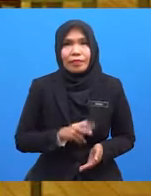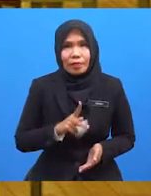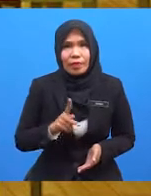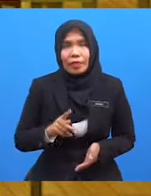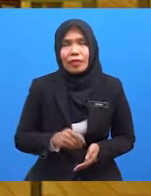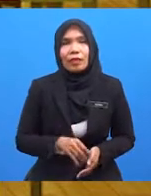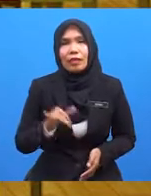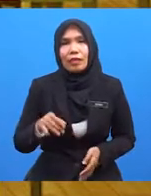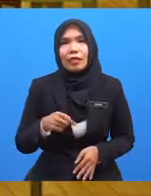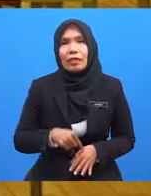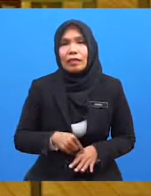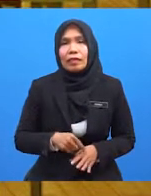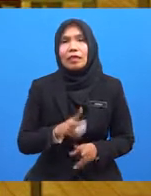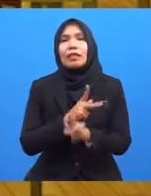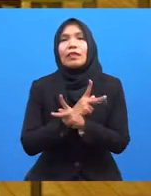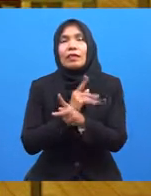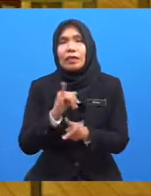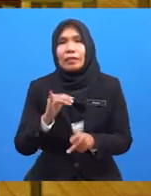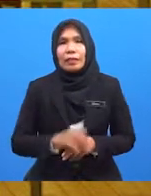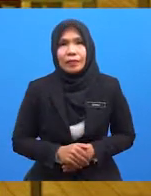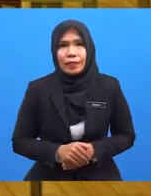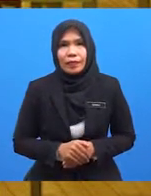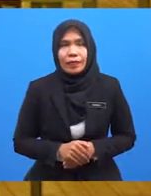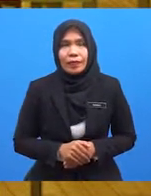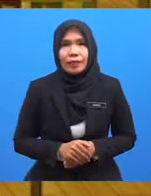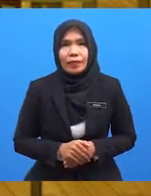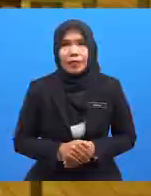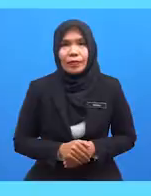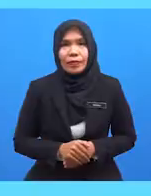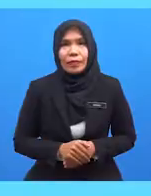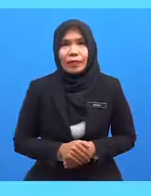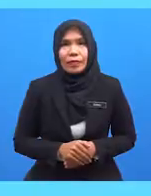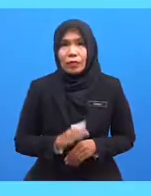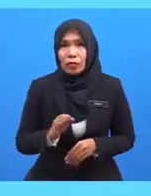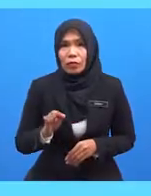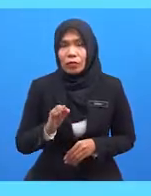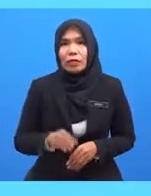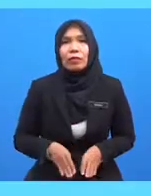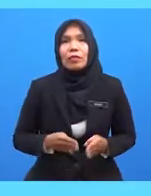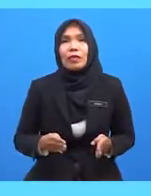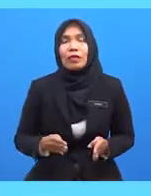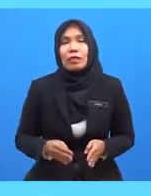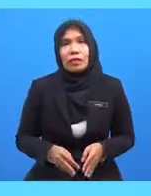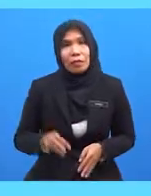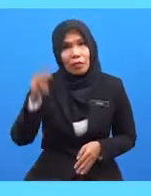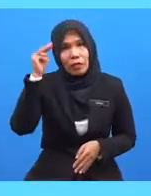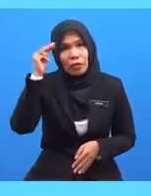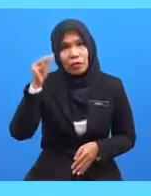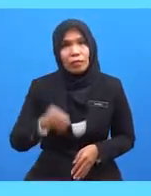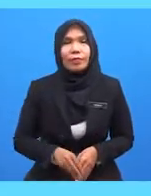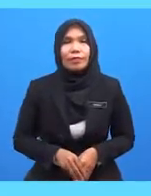yang dikasihi, cikgu teruskan dengan topik berikut. Fungsi Bahasa Melayu